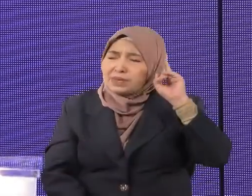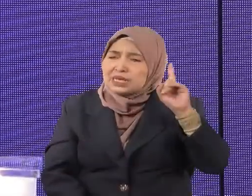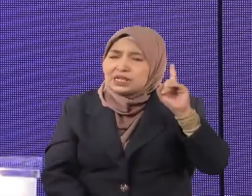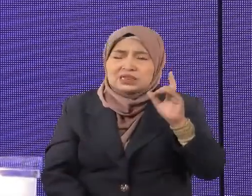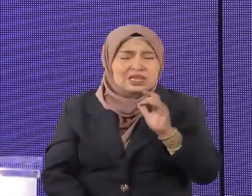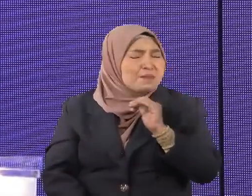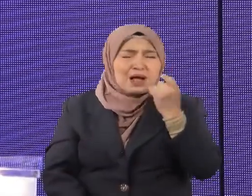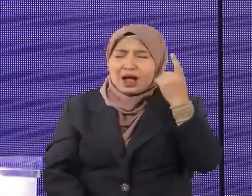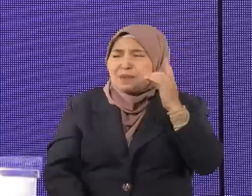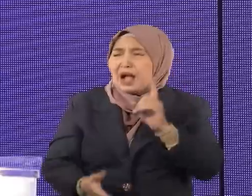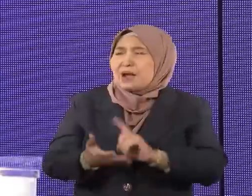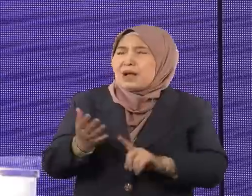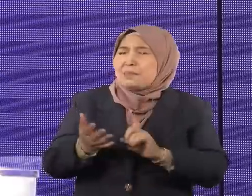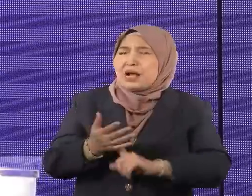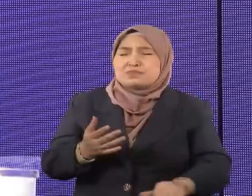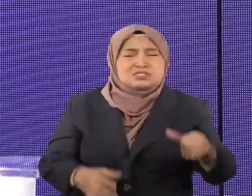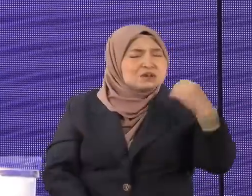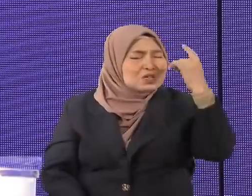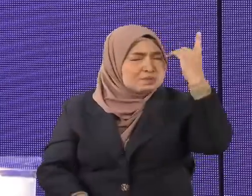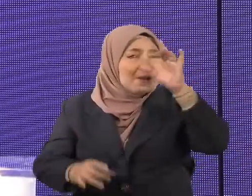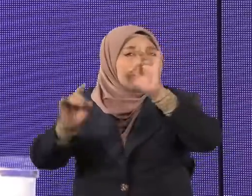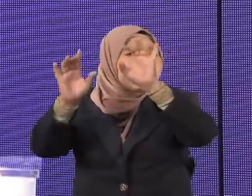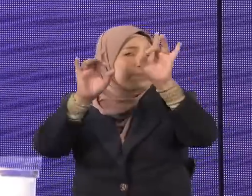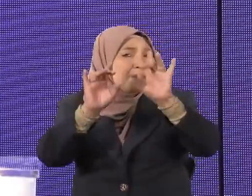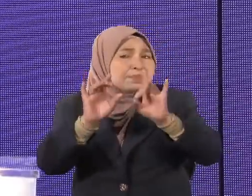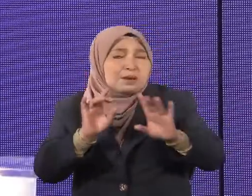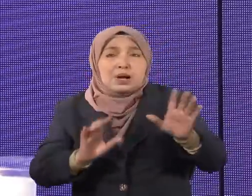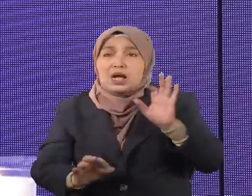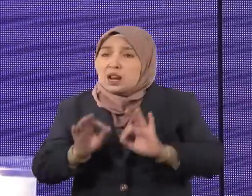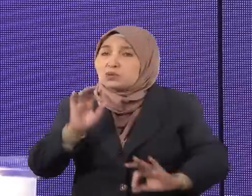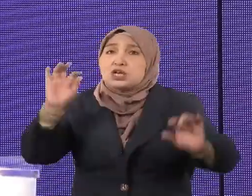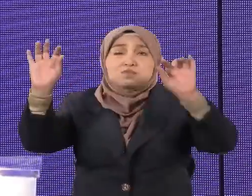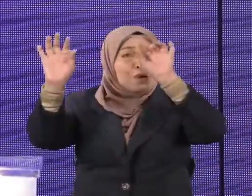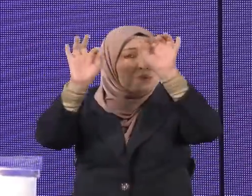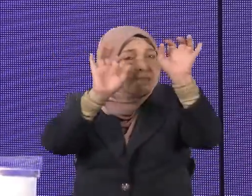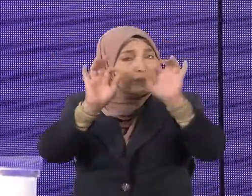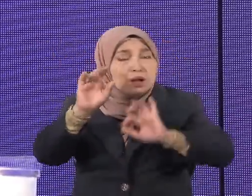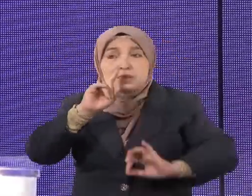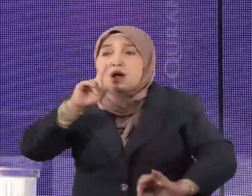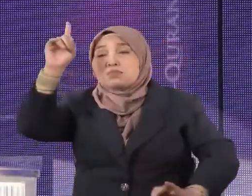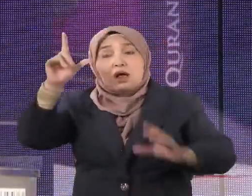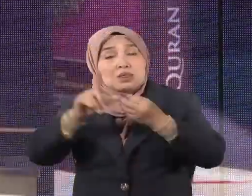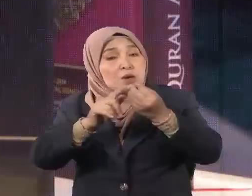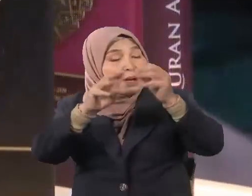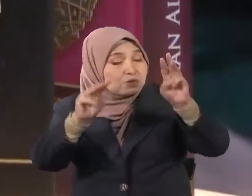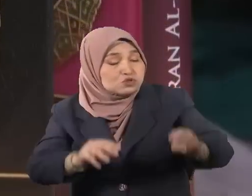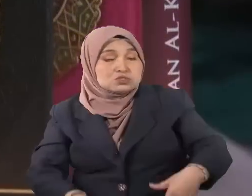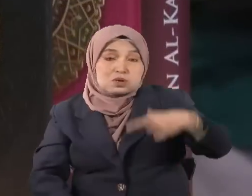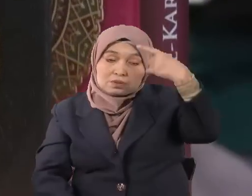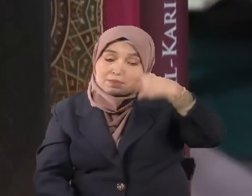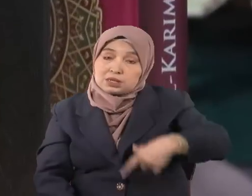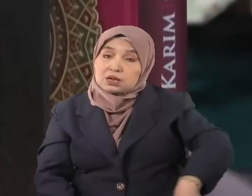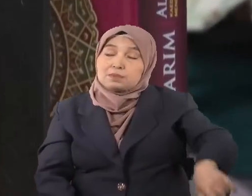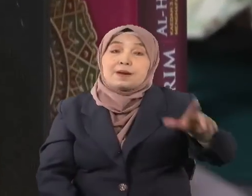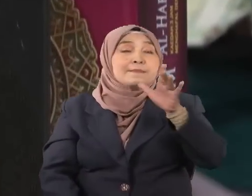tidak memahami psikologi zuyina, dihiaskan. Ya, kerana bila dihiaskan oleh Allah ataupun manusia ataupun diri kita ataupun manusia lain,